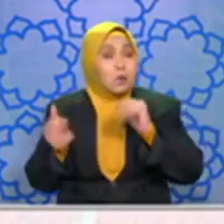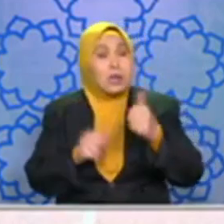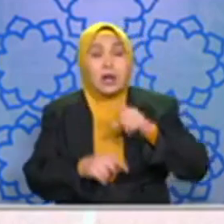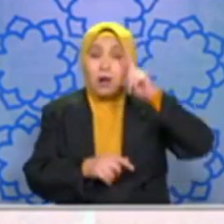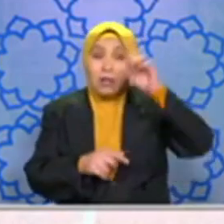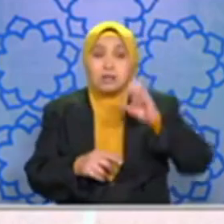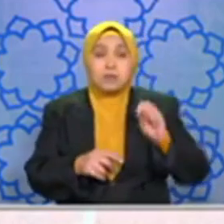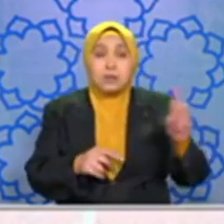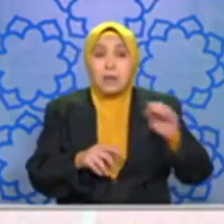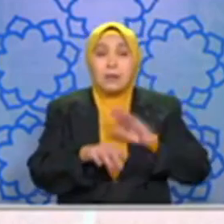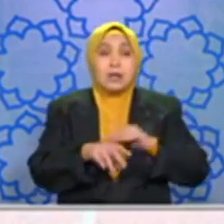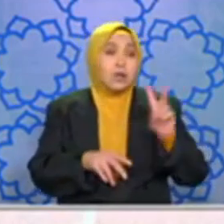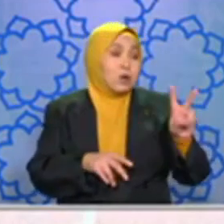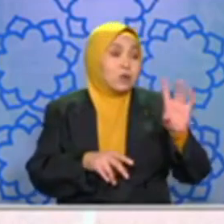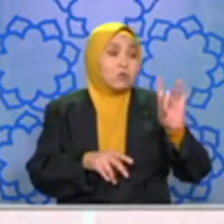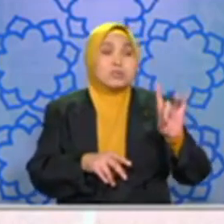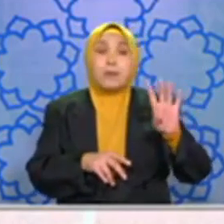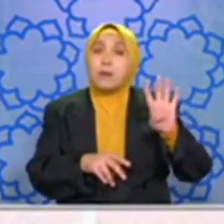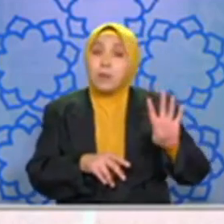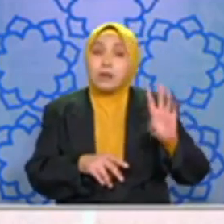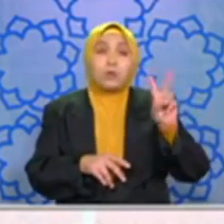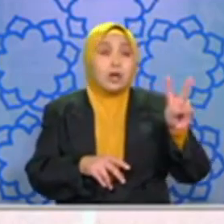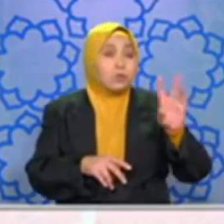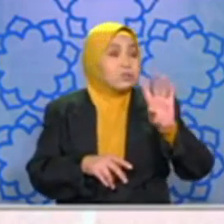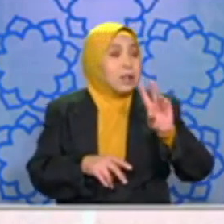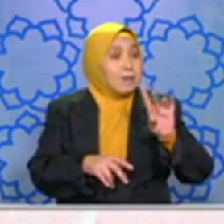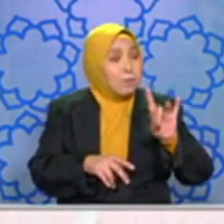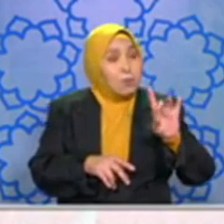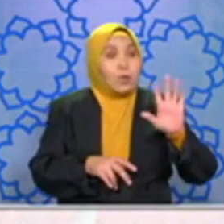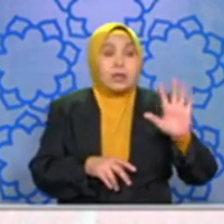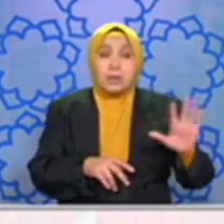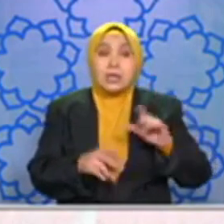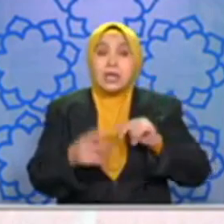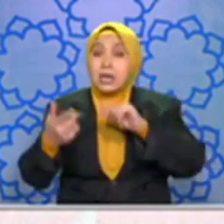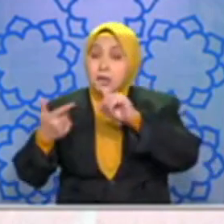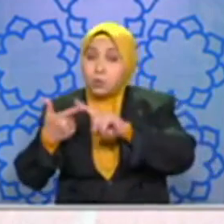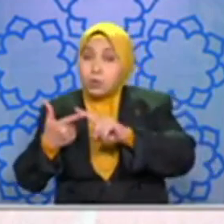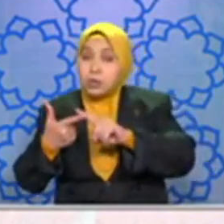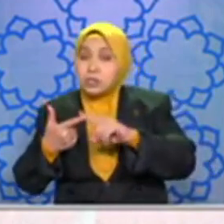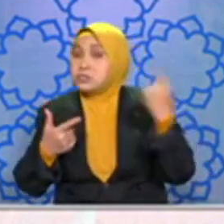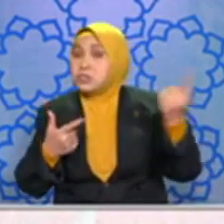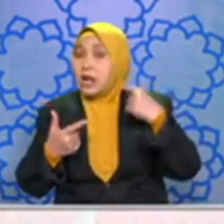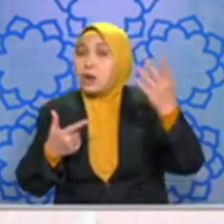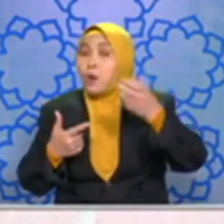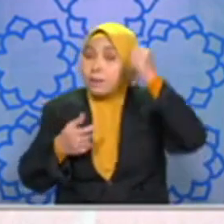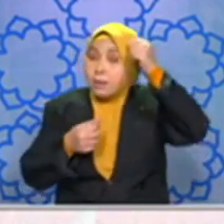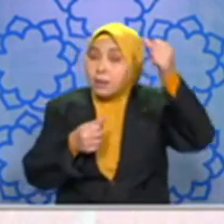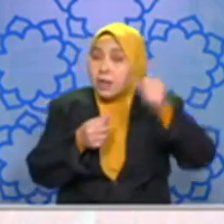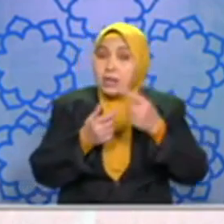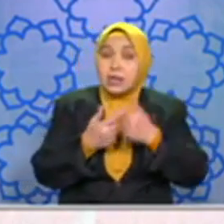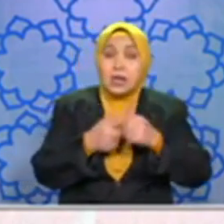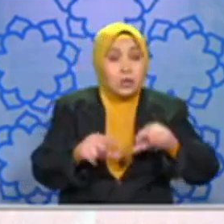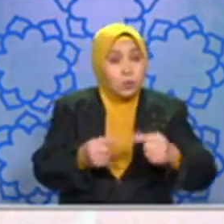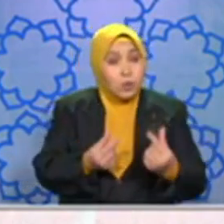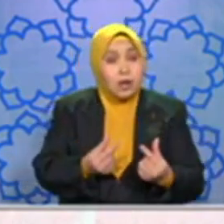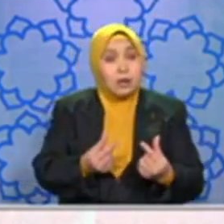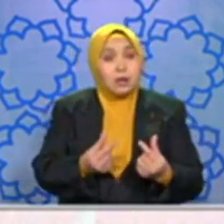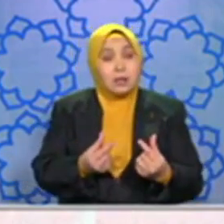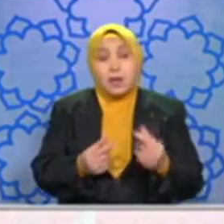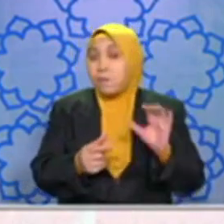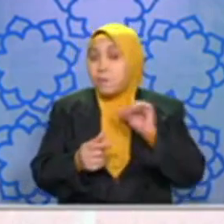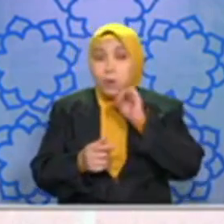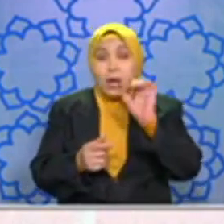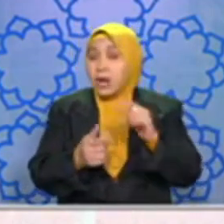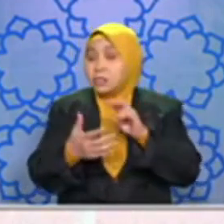pada halaman 284 dan 285. Yang kedua, selalu ambil peringatan daripada Al-Quran. Bukan